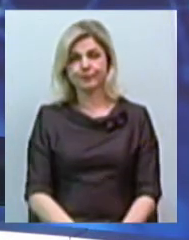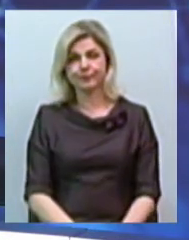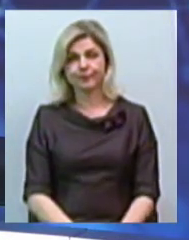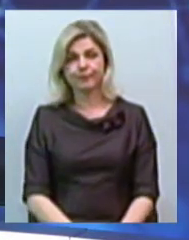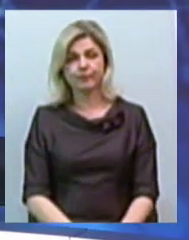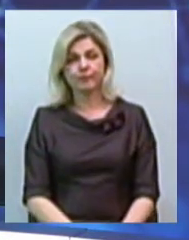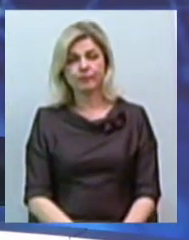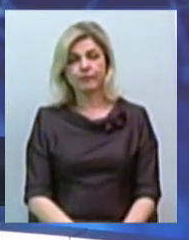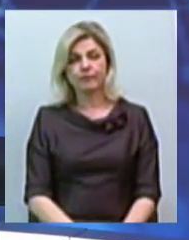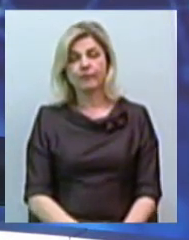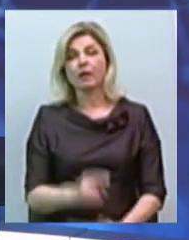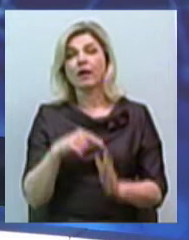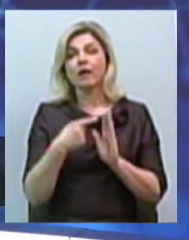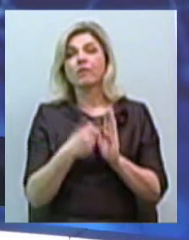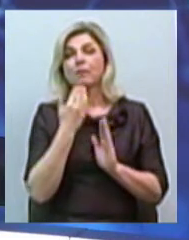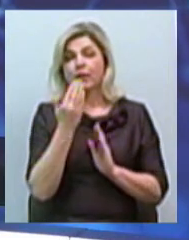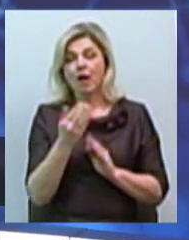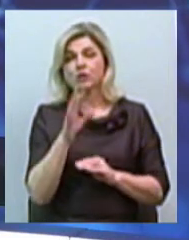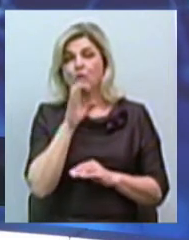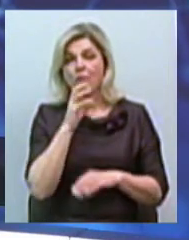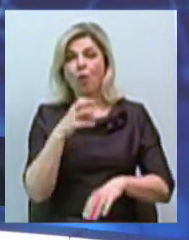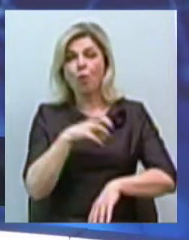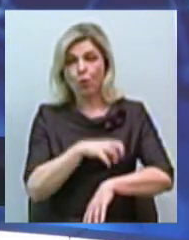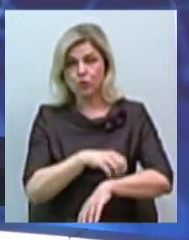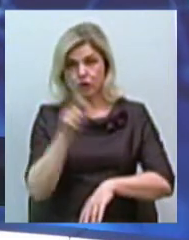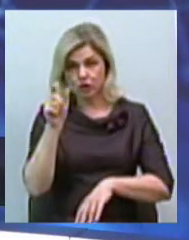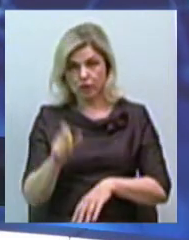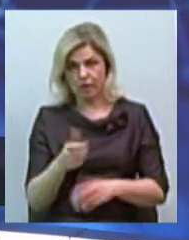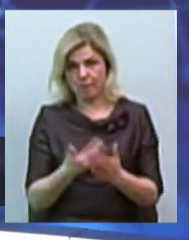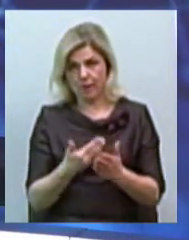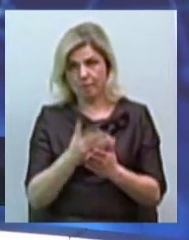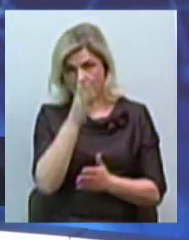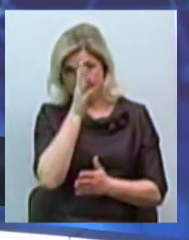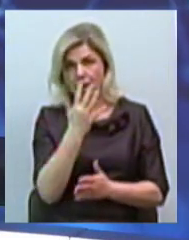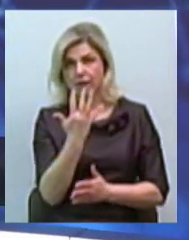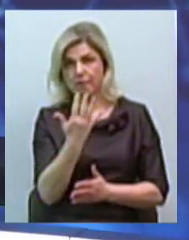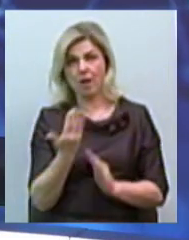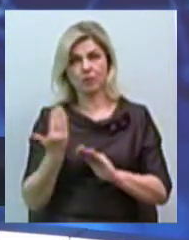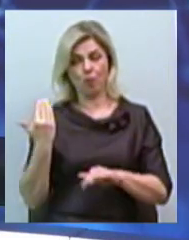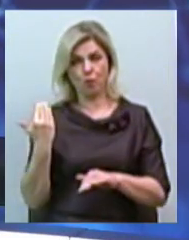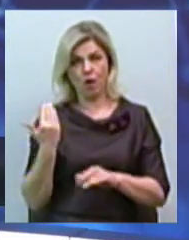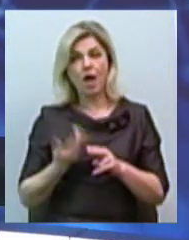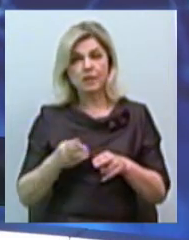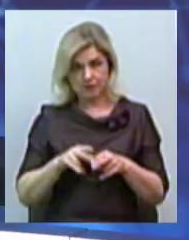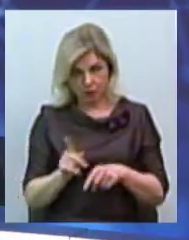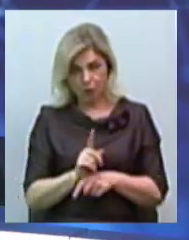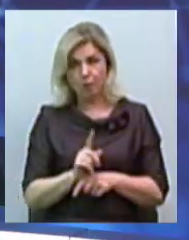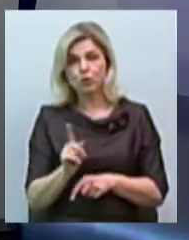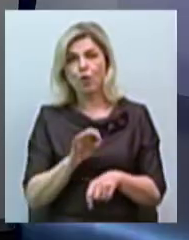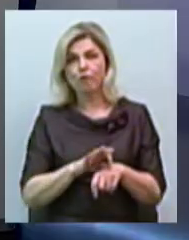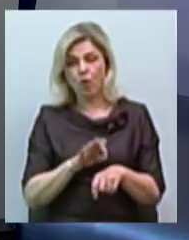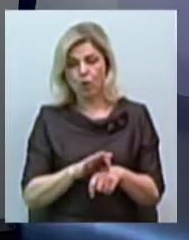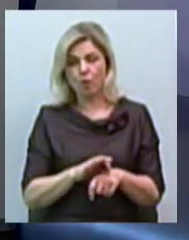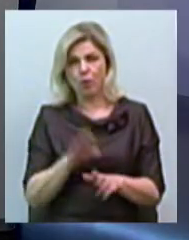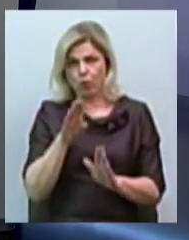цитати. Ольга, пес вкусив чоловіка близько 5 місяців тому. Чи це нормально, що хвороба загострилася